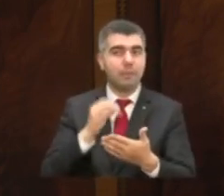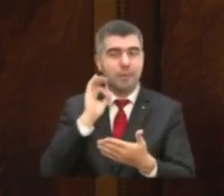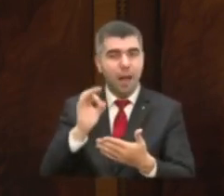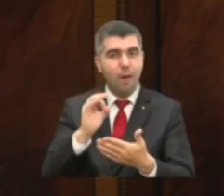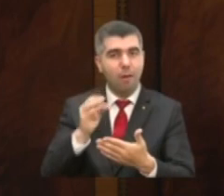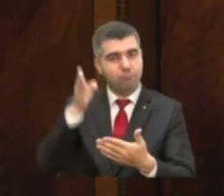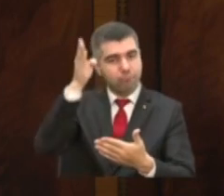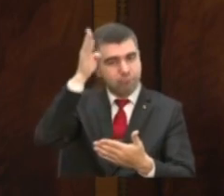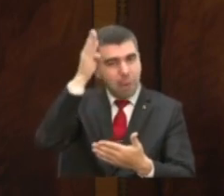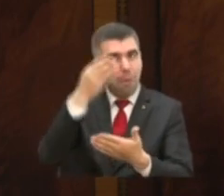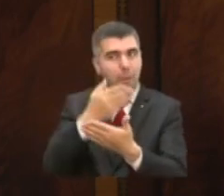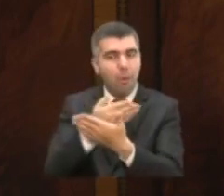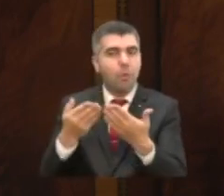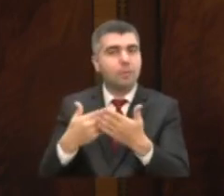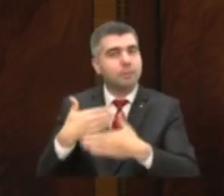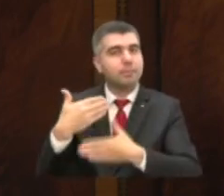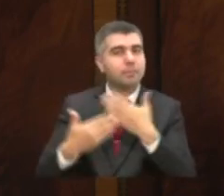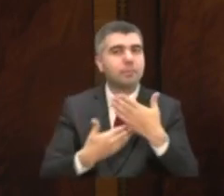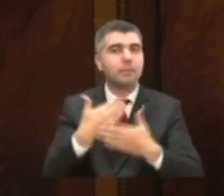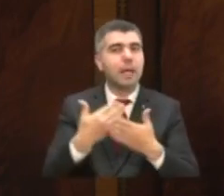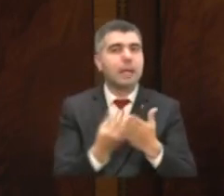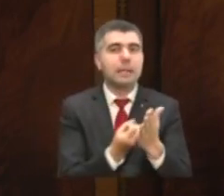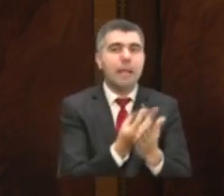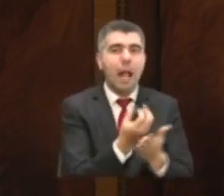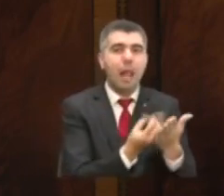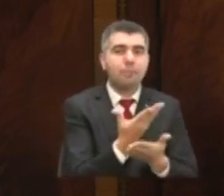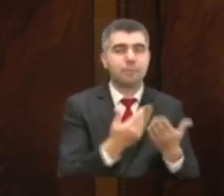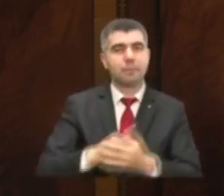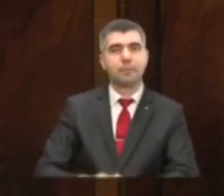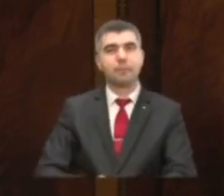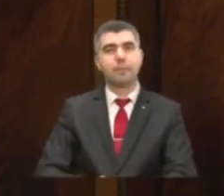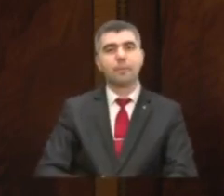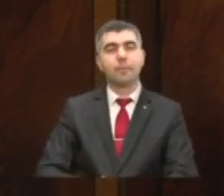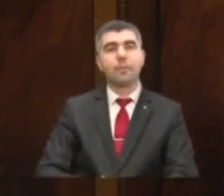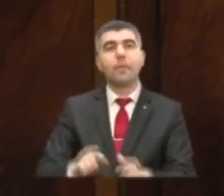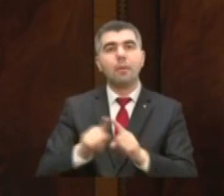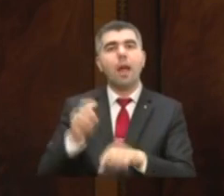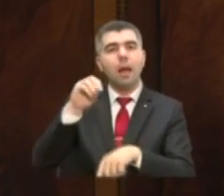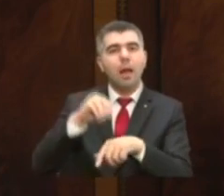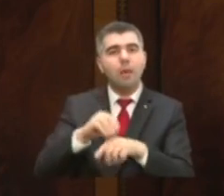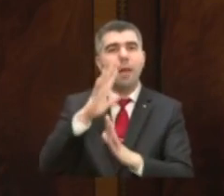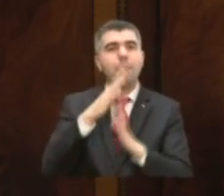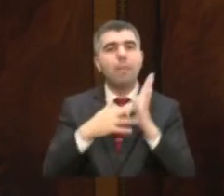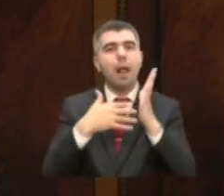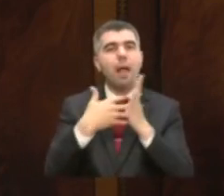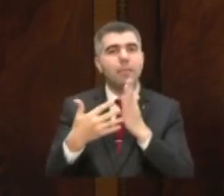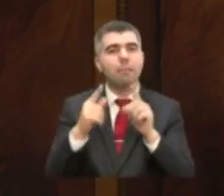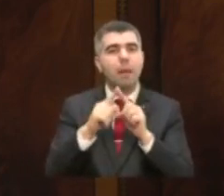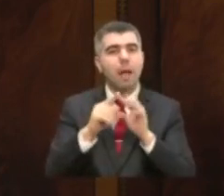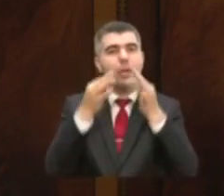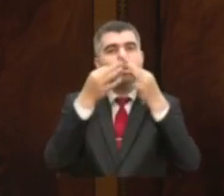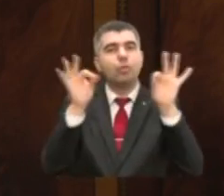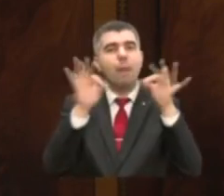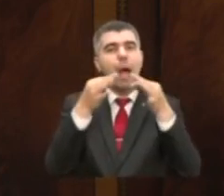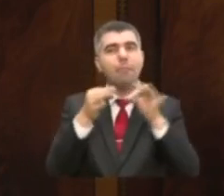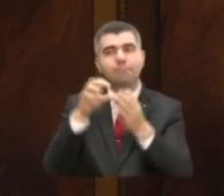أيضا شباب وأطفال. بطبيعة الحال هناك برنامج لتأهيل دور الشباب وتوسيع هاد